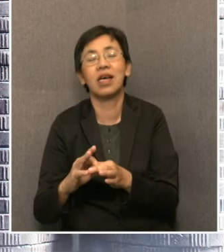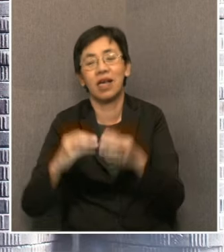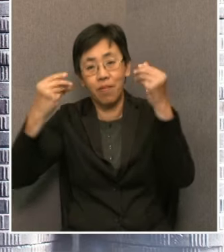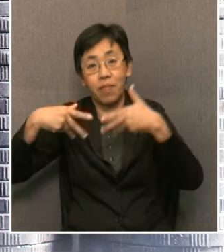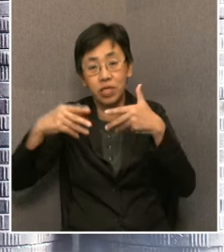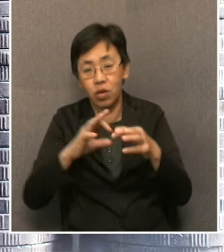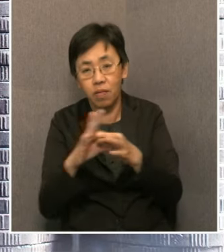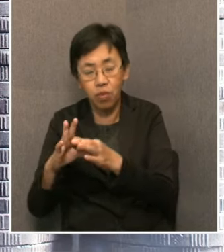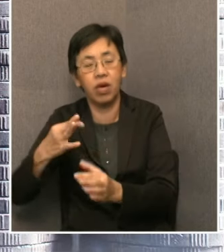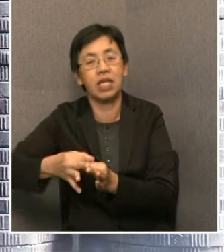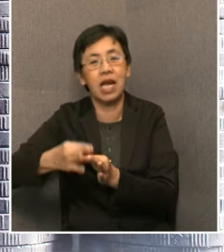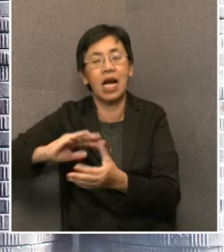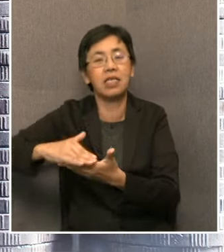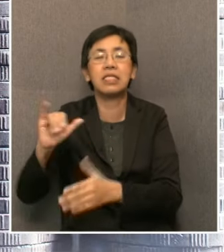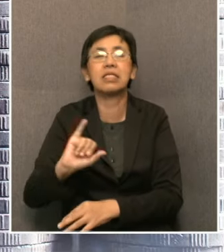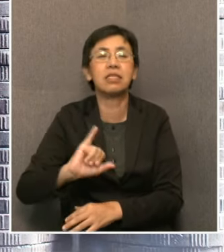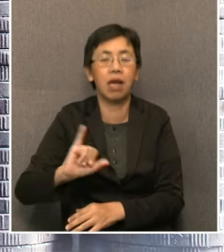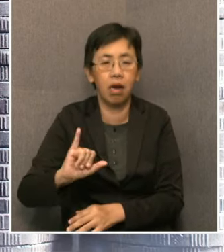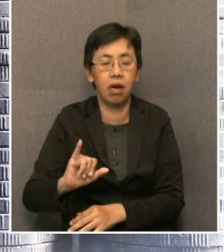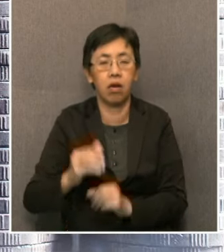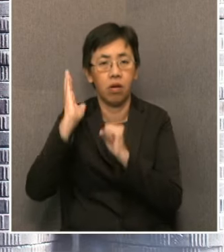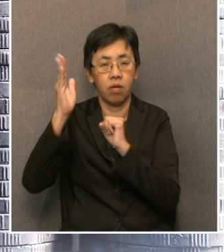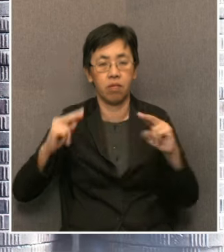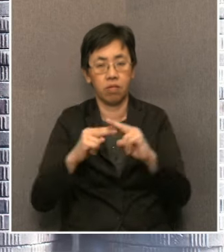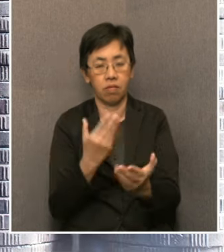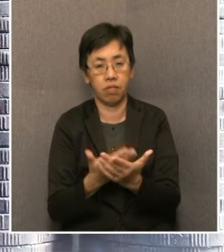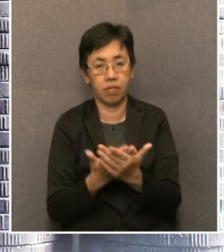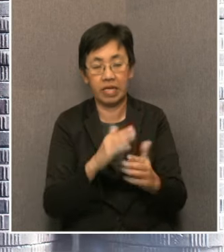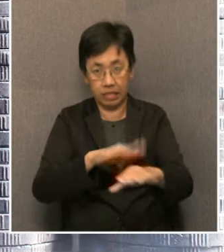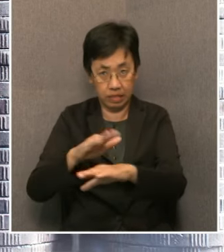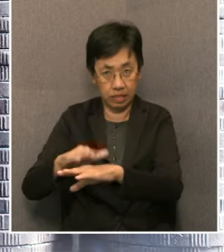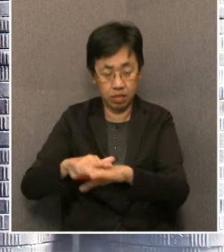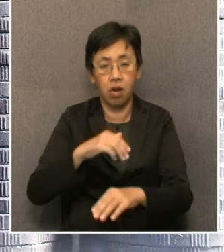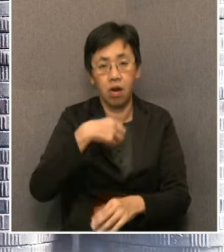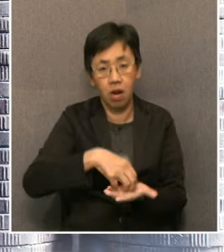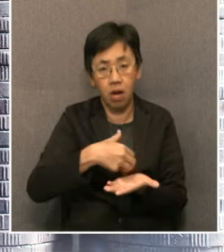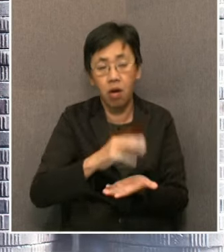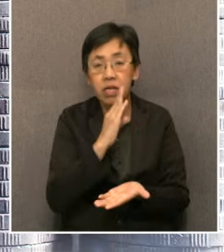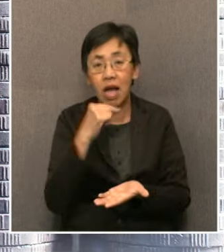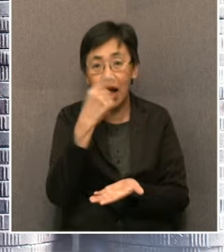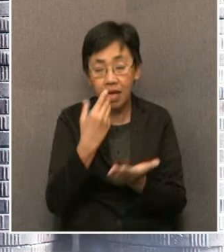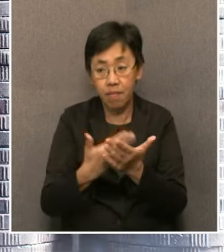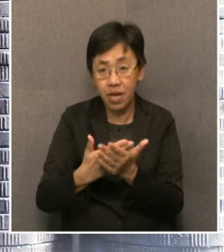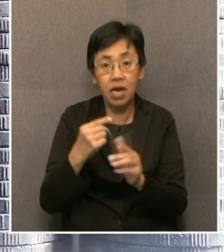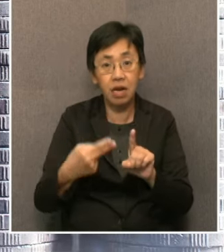ตัวประชาชนดันั้นค่ะ ท่านโคสกระทงการคลงก็เน้นย้ำสำหรบผู้ที่มีสทธรบเงิน